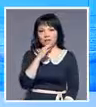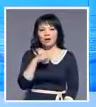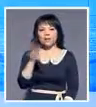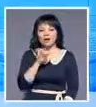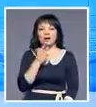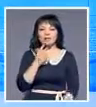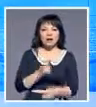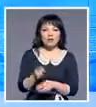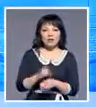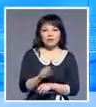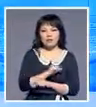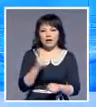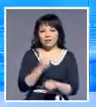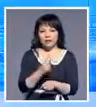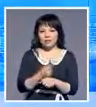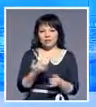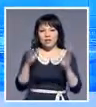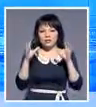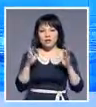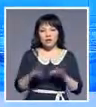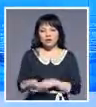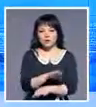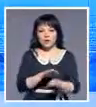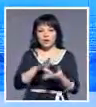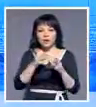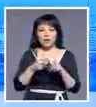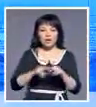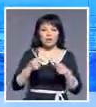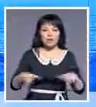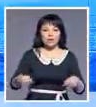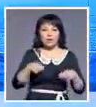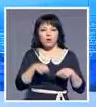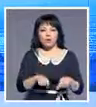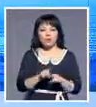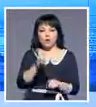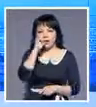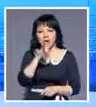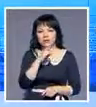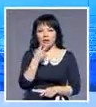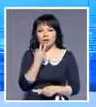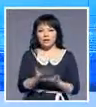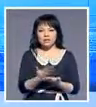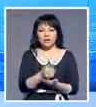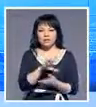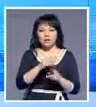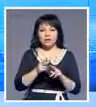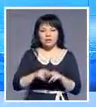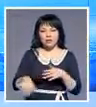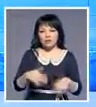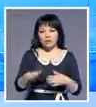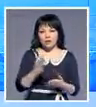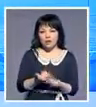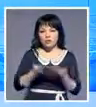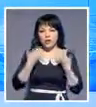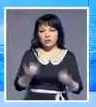Қазақ тілі мазақ тілі болмау керек. Заңдар мен заң жобаларының басқа да құқықтық құжаттардың қазақшасы әлі де ақсап жатыр.